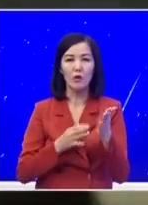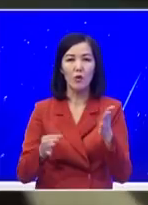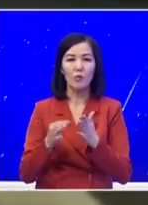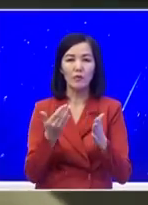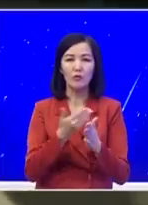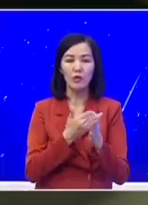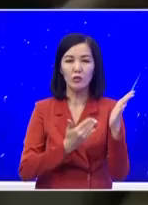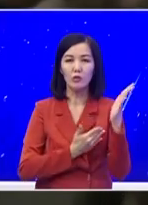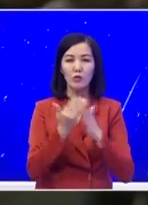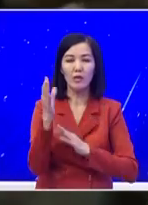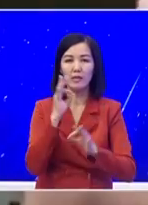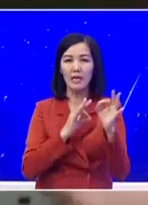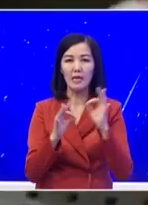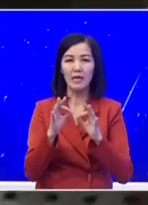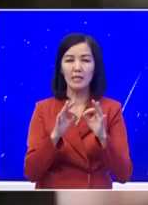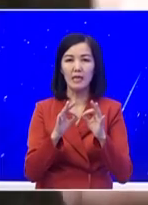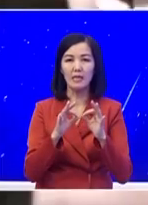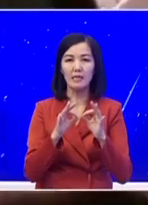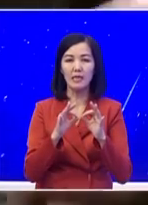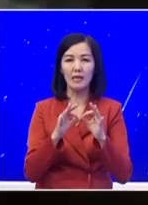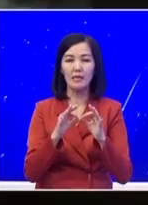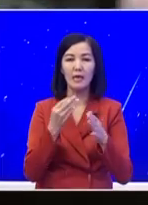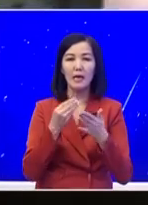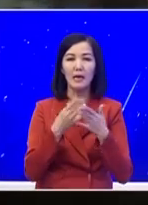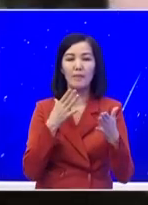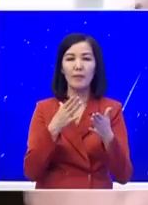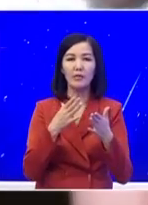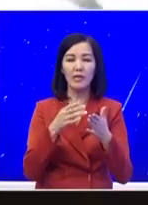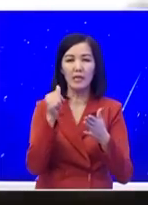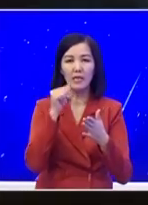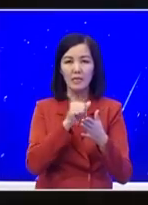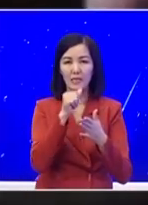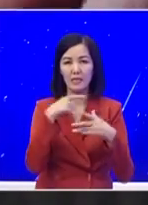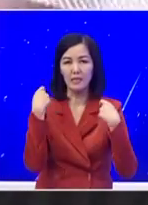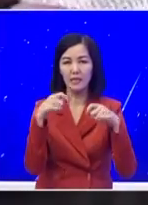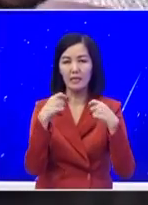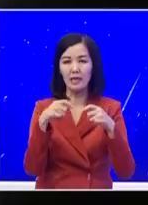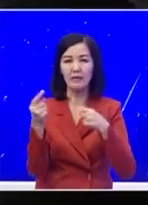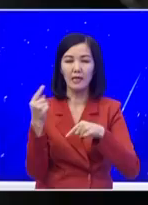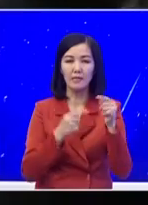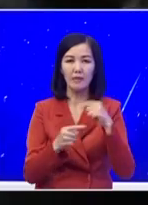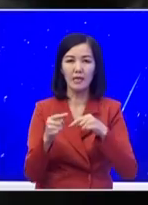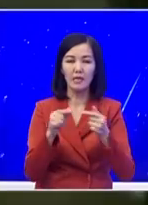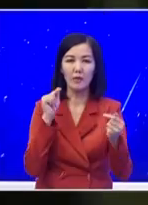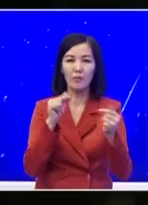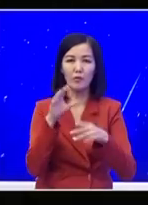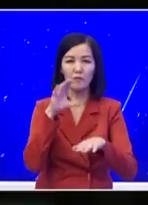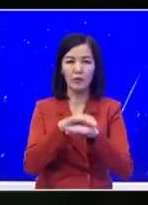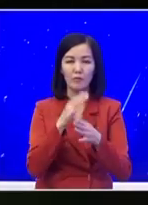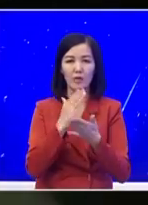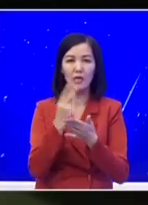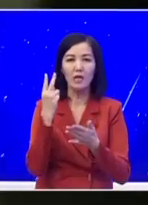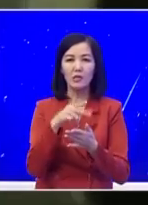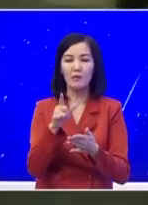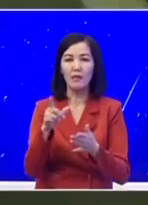қызметкерлері облыста сұранысы жоғары дәрілерді заңсыз әрі қымбатқа сауда алған кәсіпкерлермен күресіп жатыр. Бүгінге дейін олар 20-дан